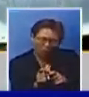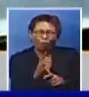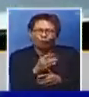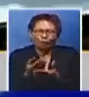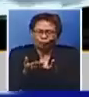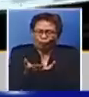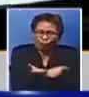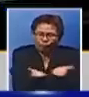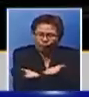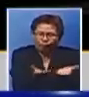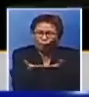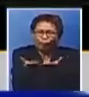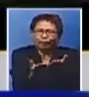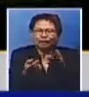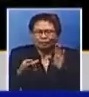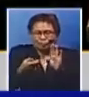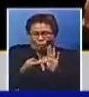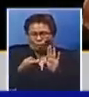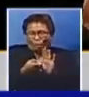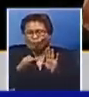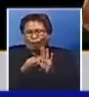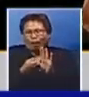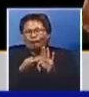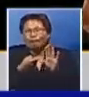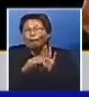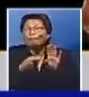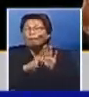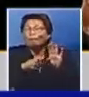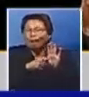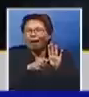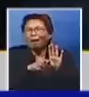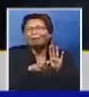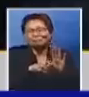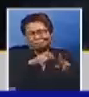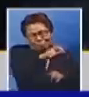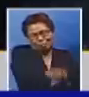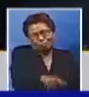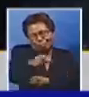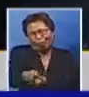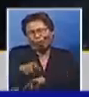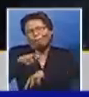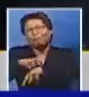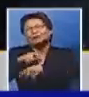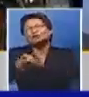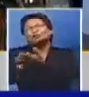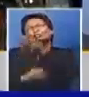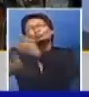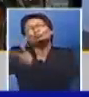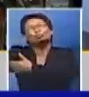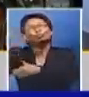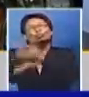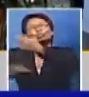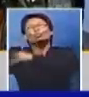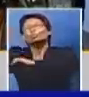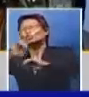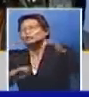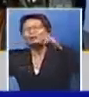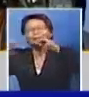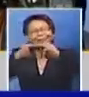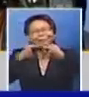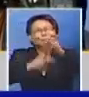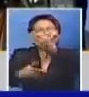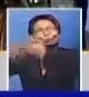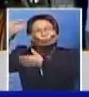menawarkan perkhidmatan cas bateri bagi penduduk di kawasan berkenaan yang pada ketika itu tidak mempunyai kemudahan